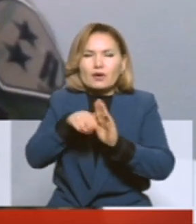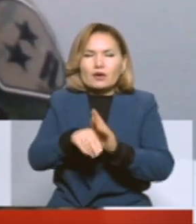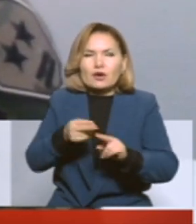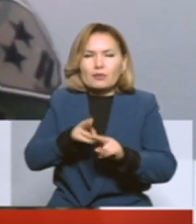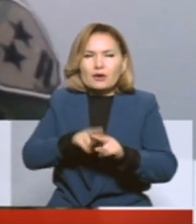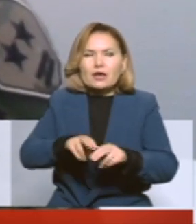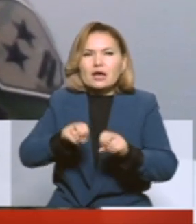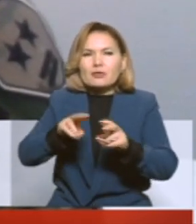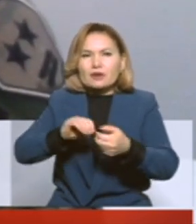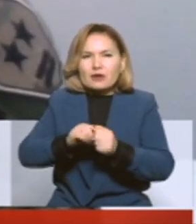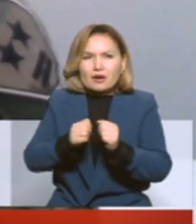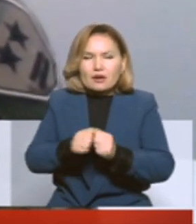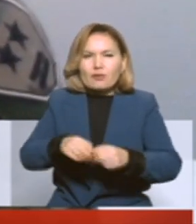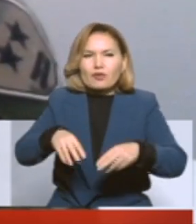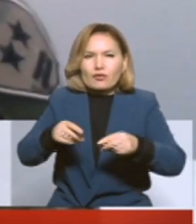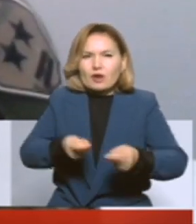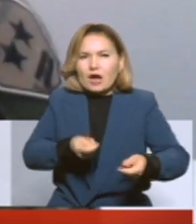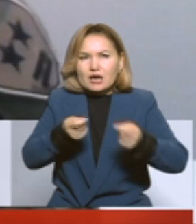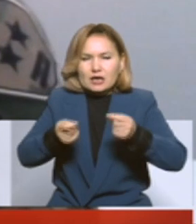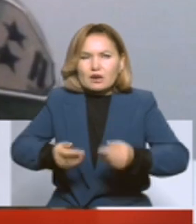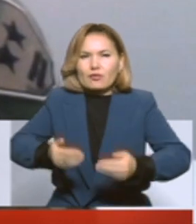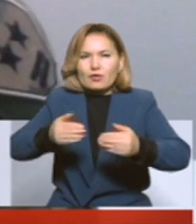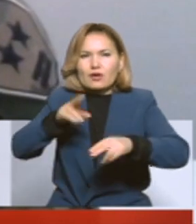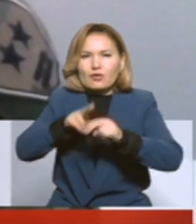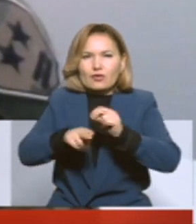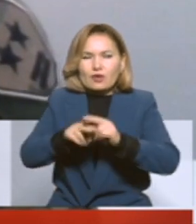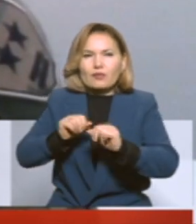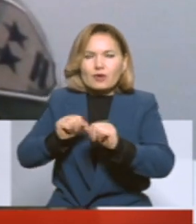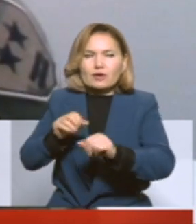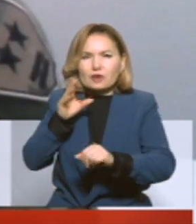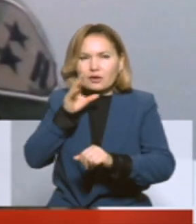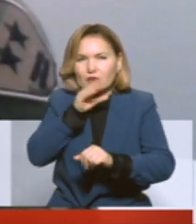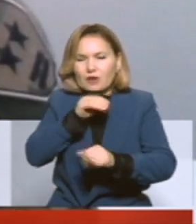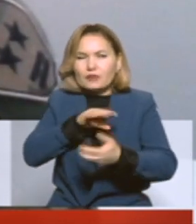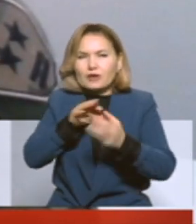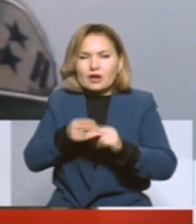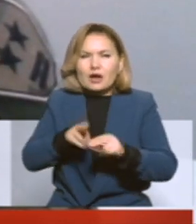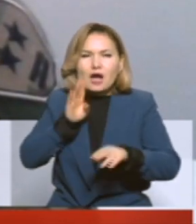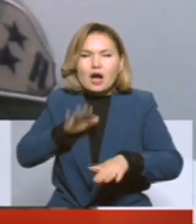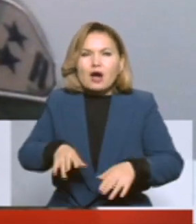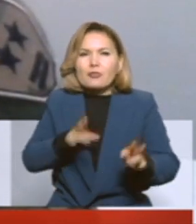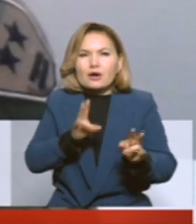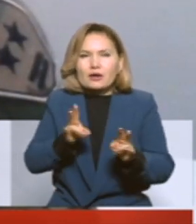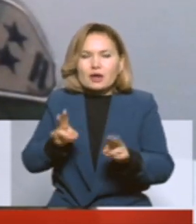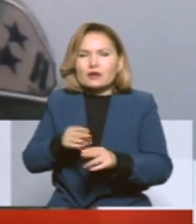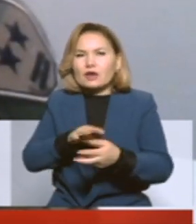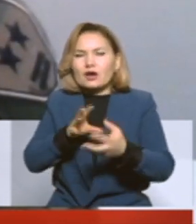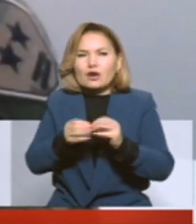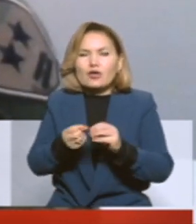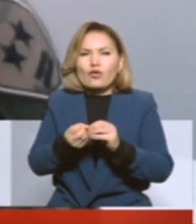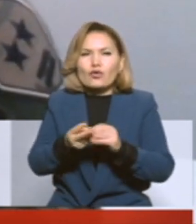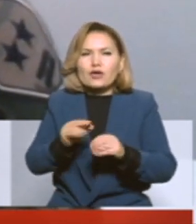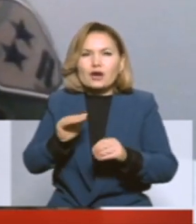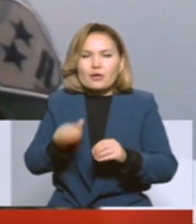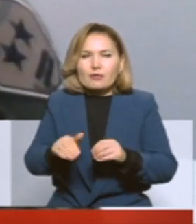тонна инерті материал төселді. Бүгінгі таңда авариялық құтқару жұмыстарында 12445